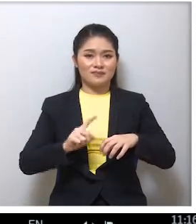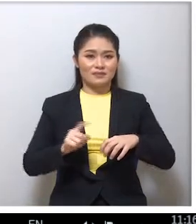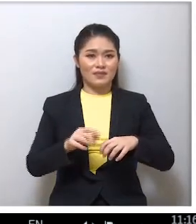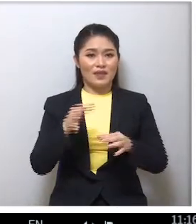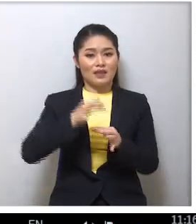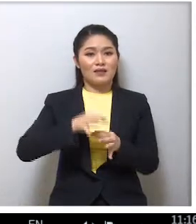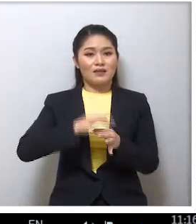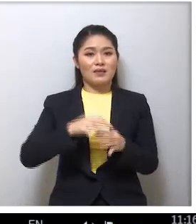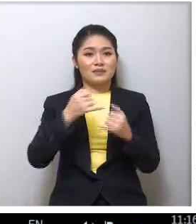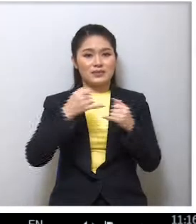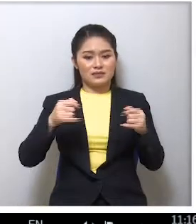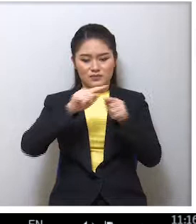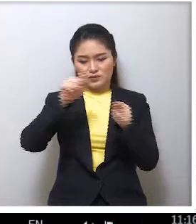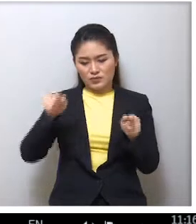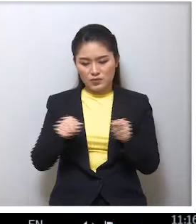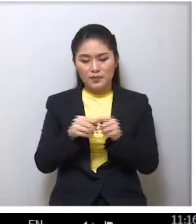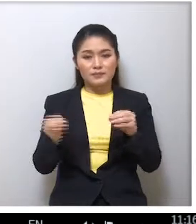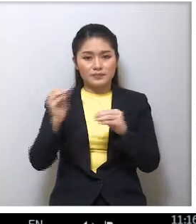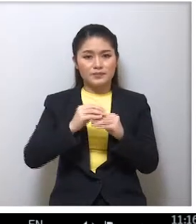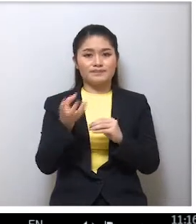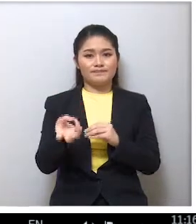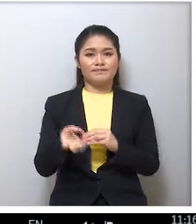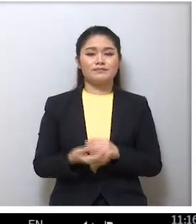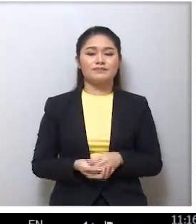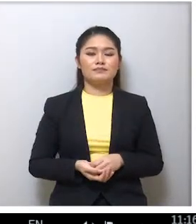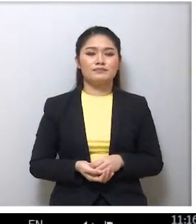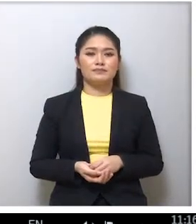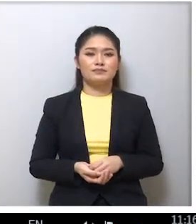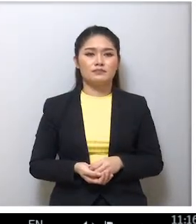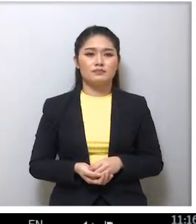ให้เหรียญเนี่ยมีเส้นขอบเพิ่มขึ้นอีกนิดนึง